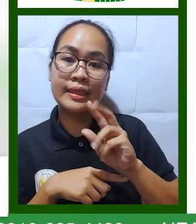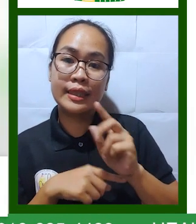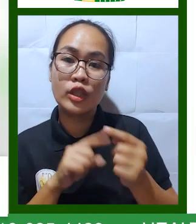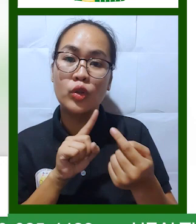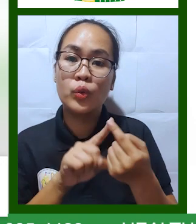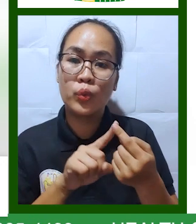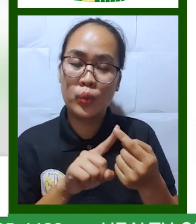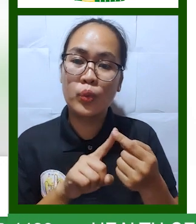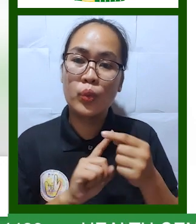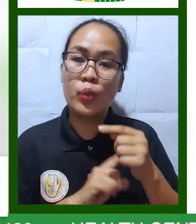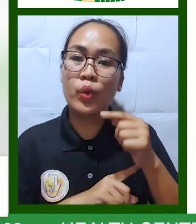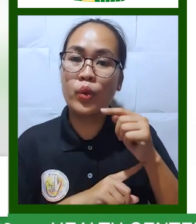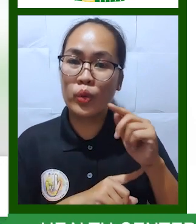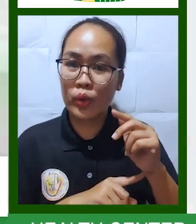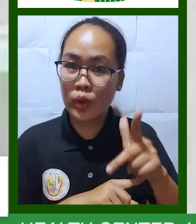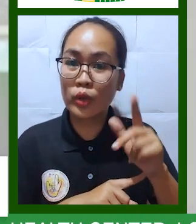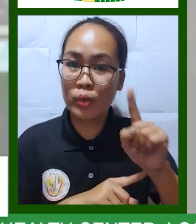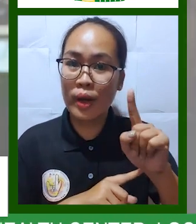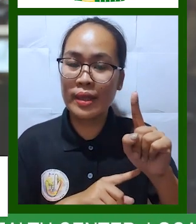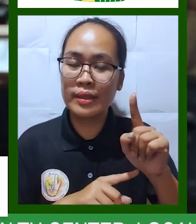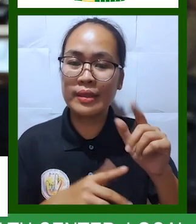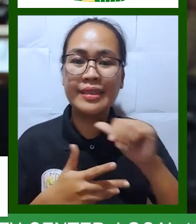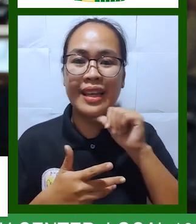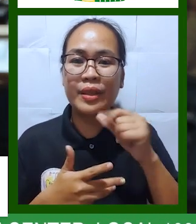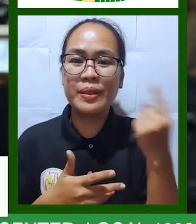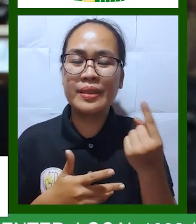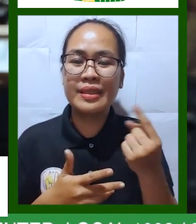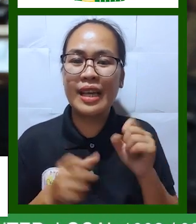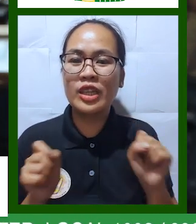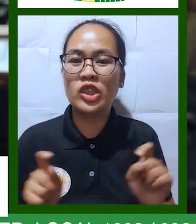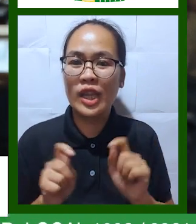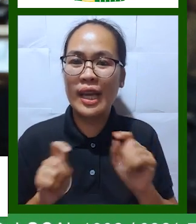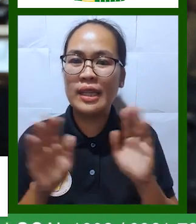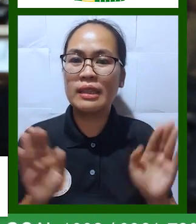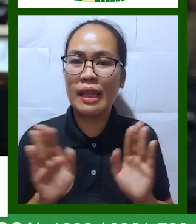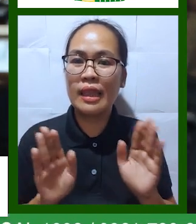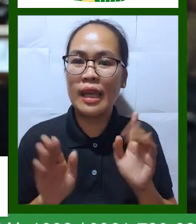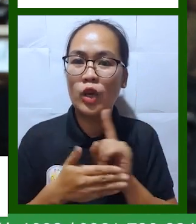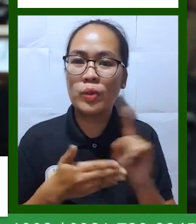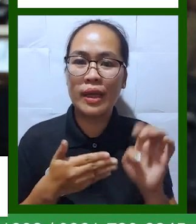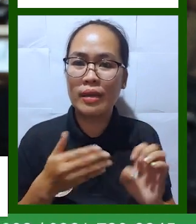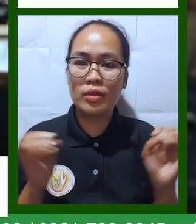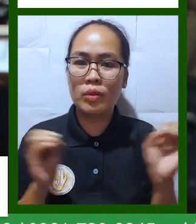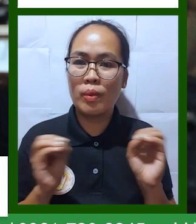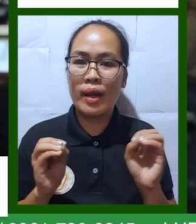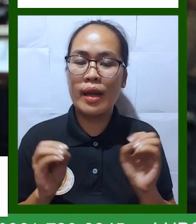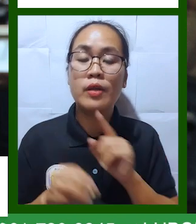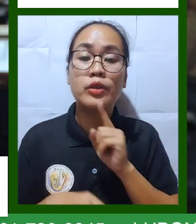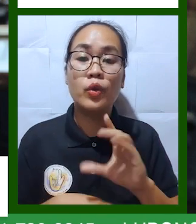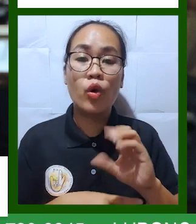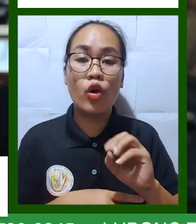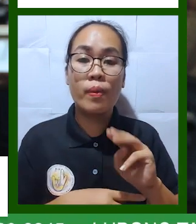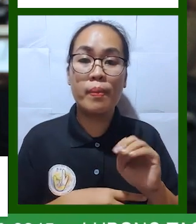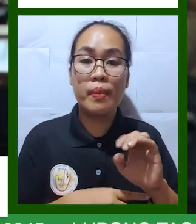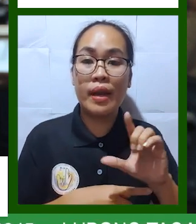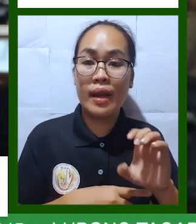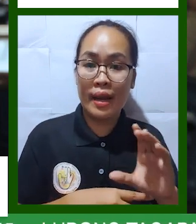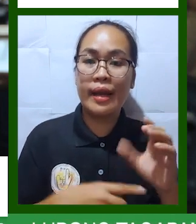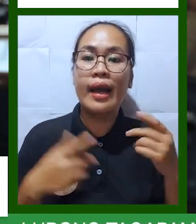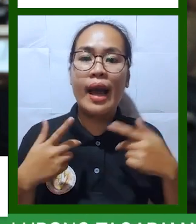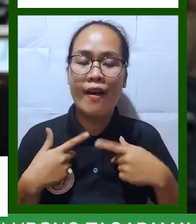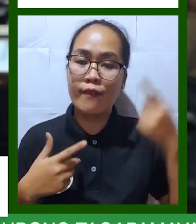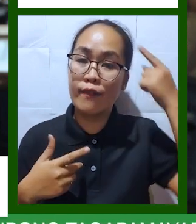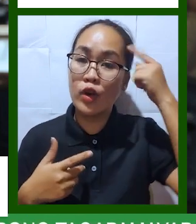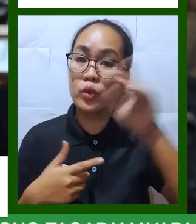16 to 31 except Saturday and Sunday. So during the weekday, naandun po ang COMELEC para i-process